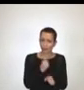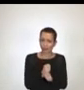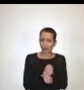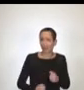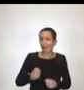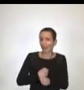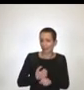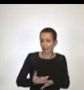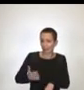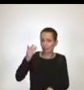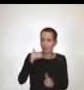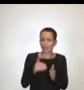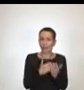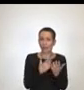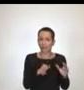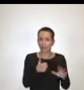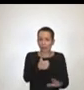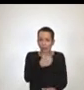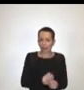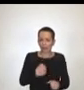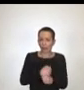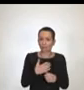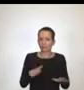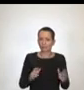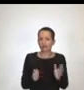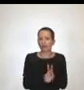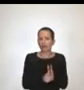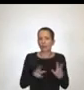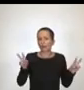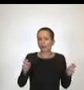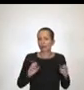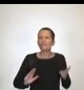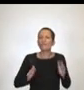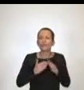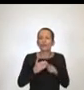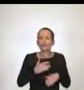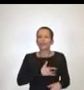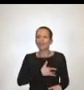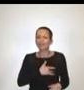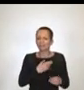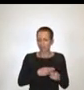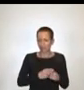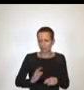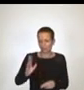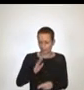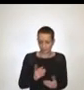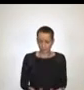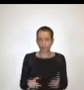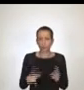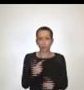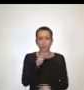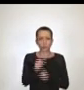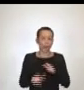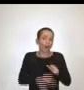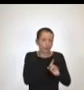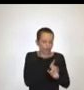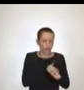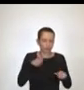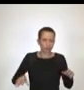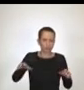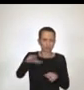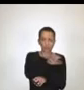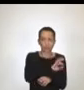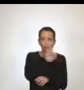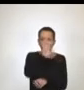en 1801. Il s'appelait à l'époque Mont-de-Piété. Il détient aujourd'hui 12 agences sur le territoire